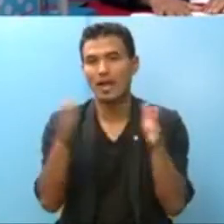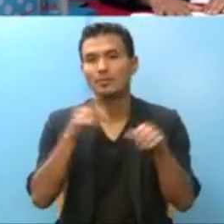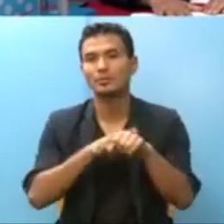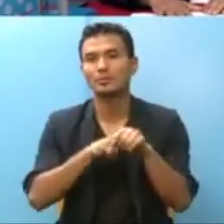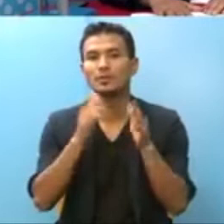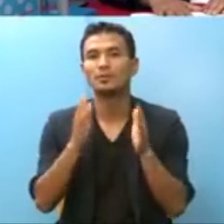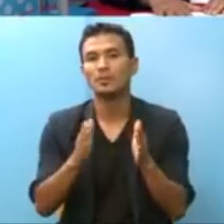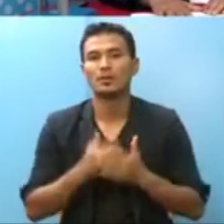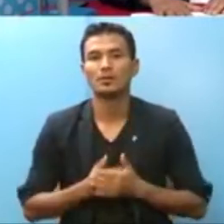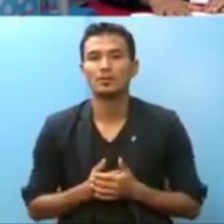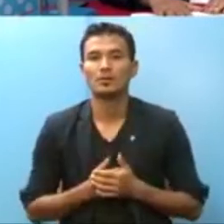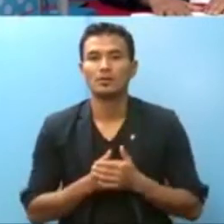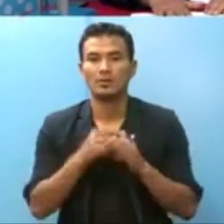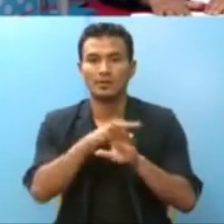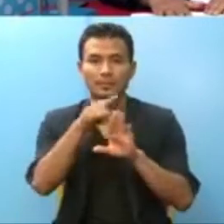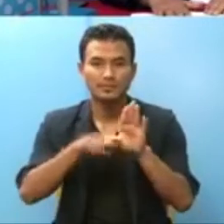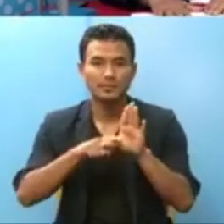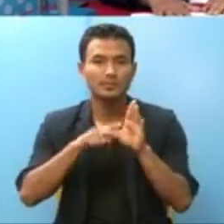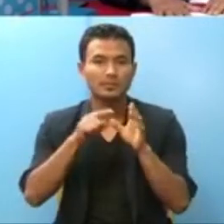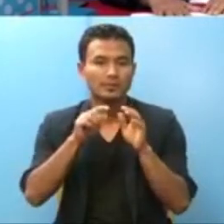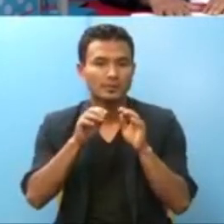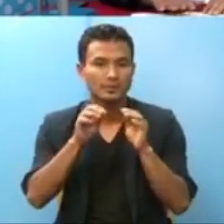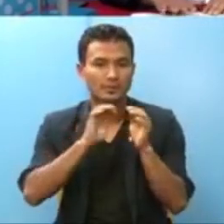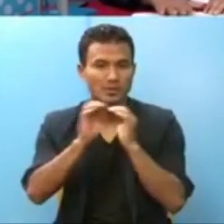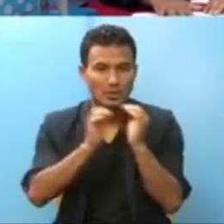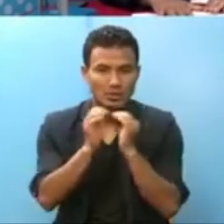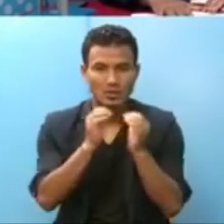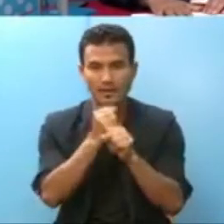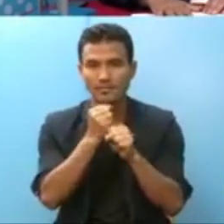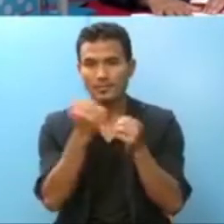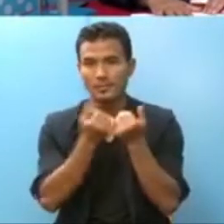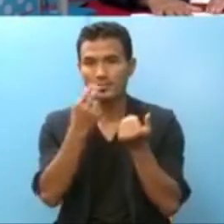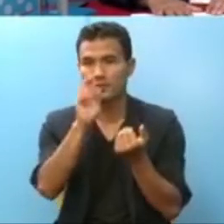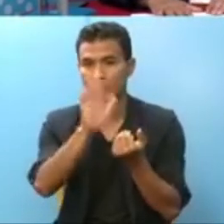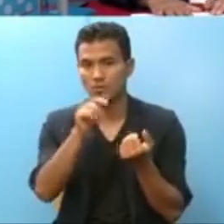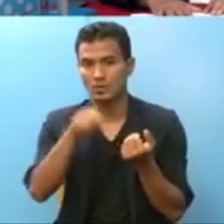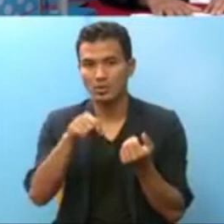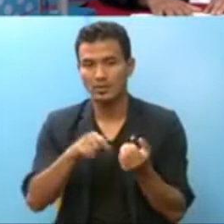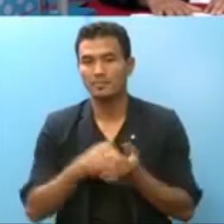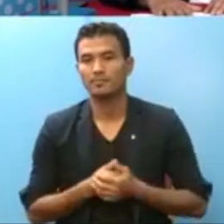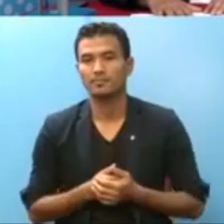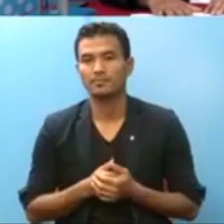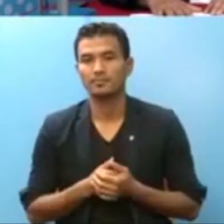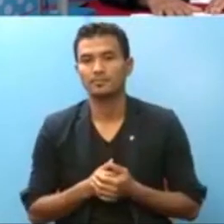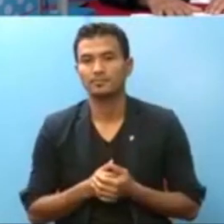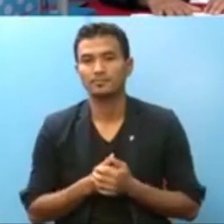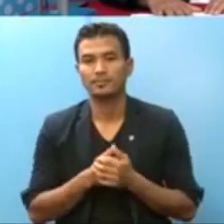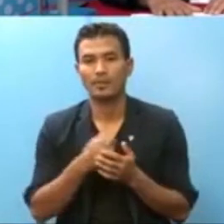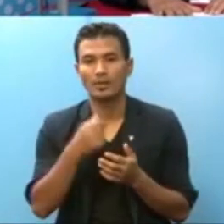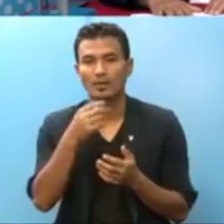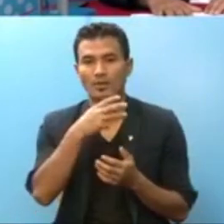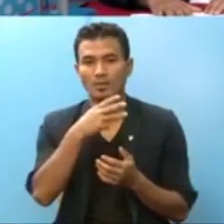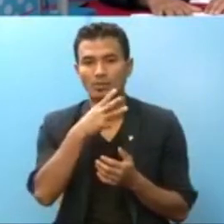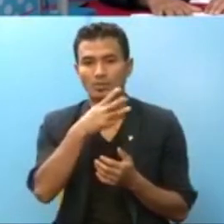समय सम्मा पोलीशी एडव अध्याइजरी कामगर्नुवाई को छा रहाल वहां उपेंद्र